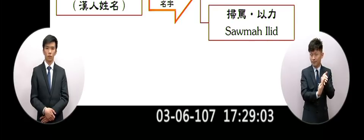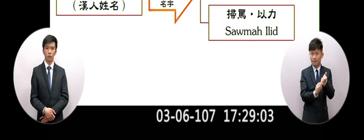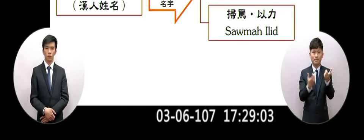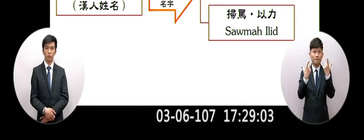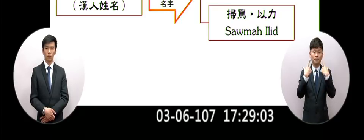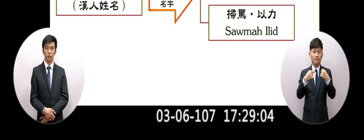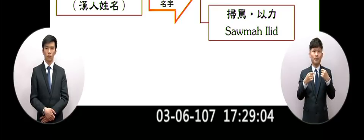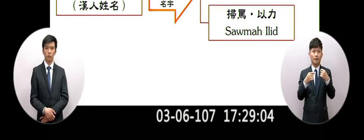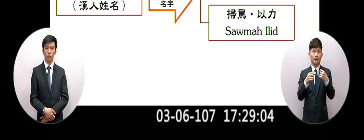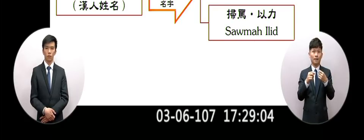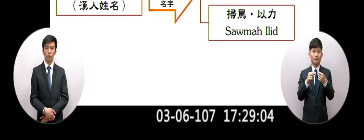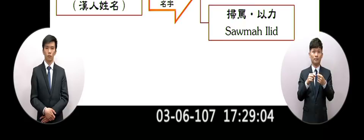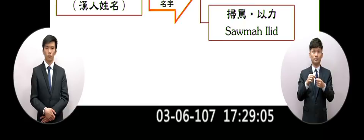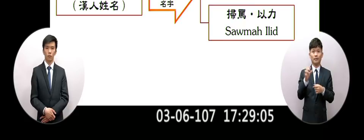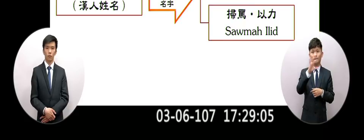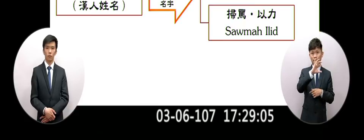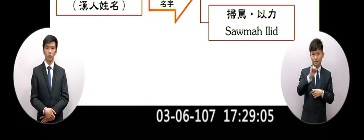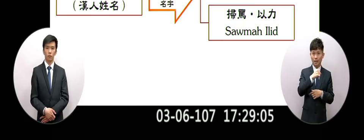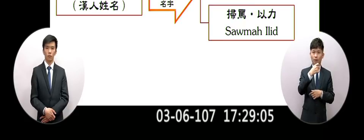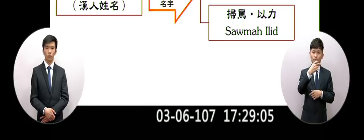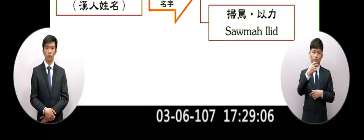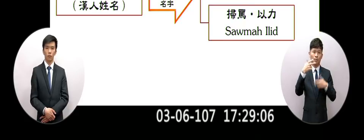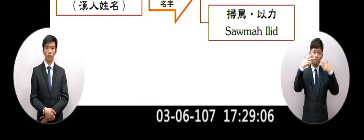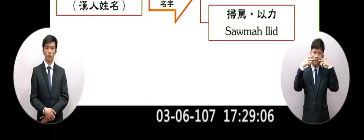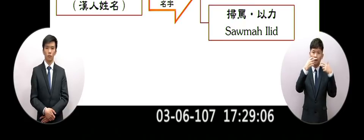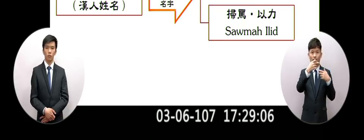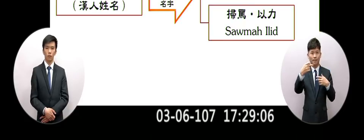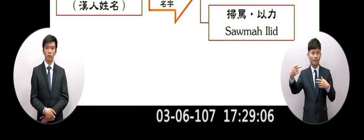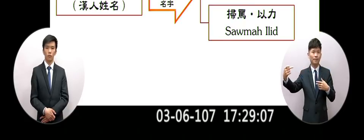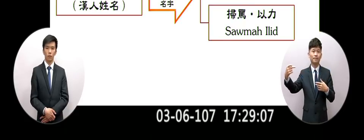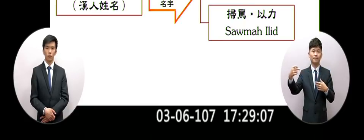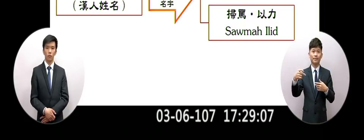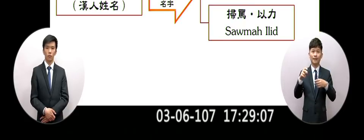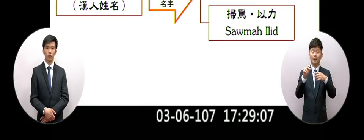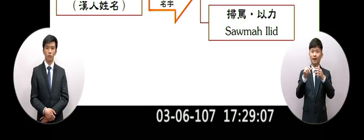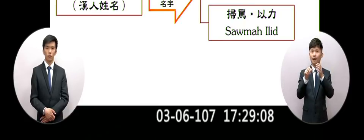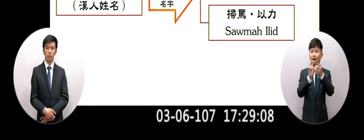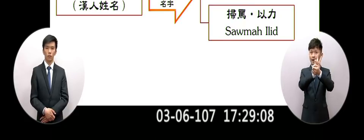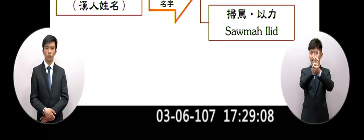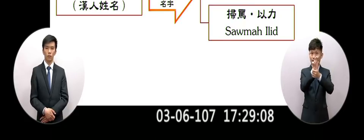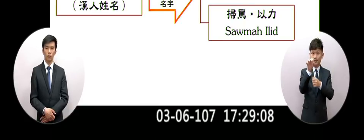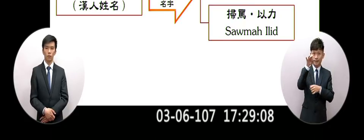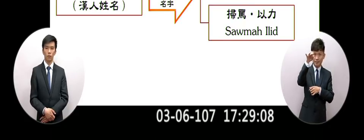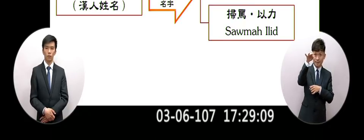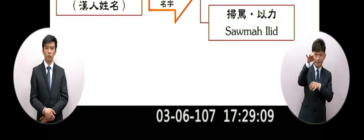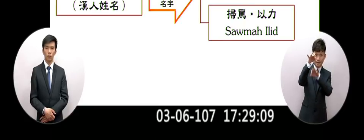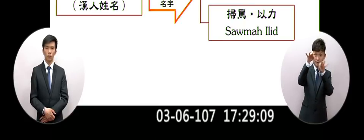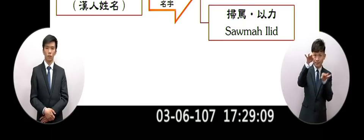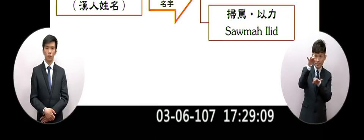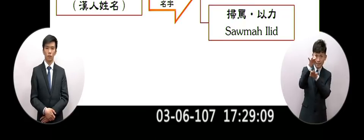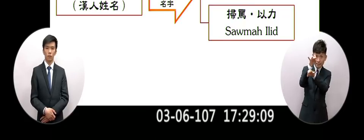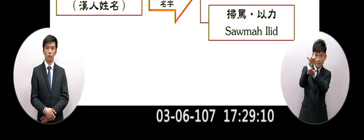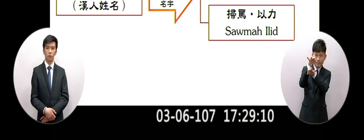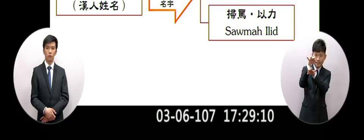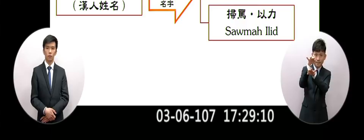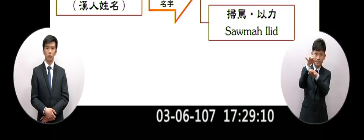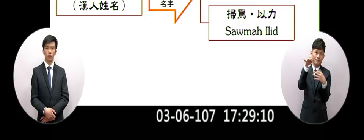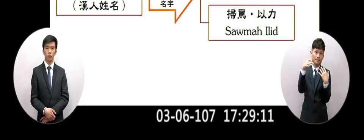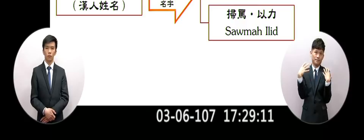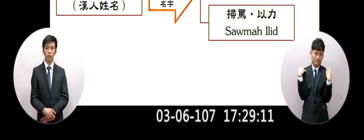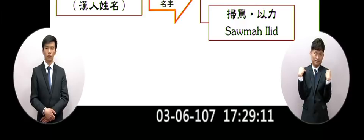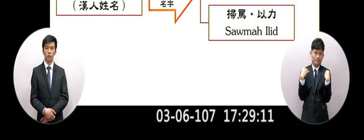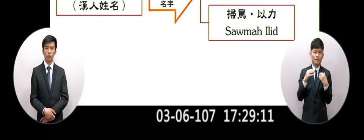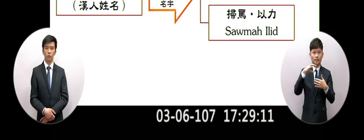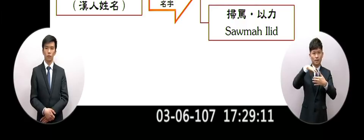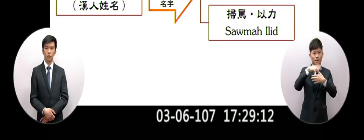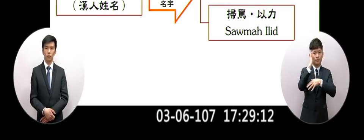原本的名字叫扫骂一粒，那他可以在林粉梅下面并列这个原住民的名字。但是内政部